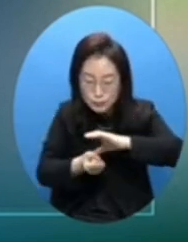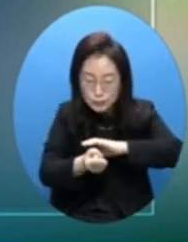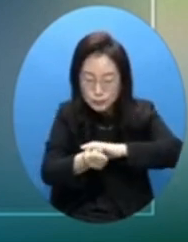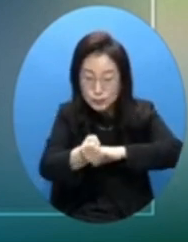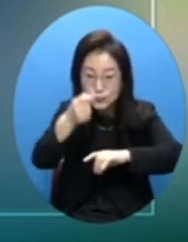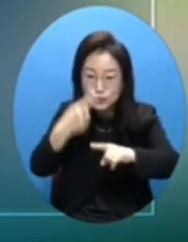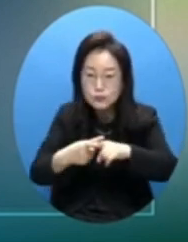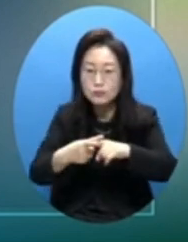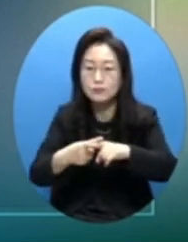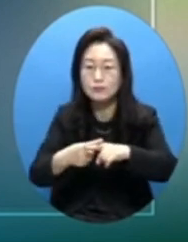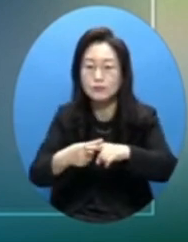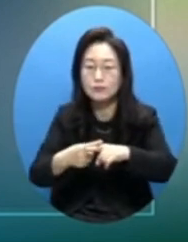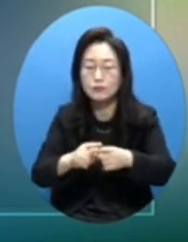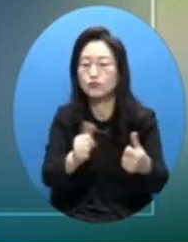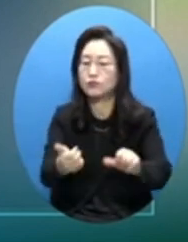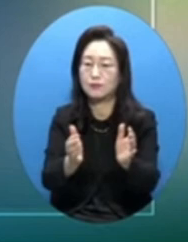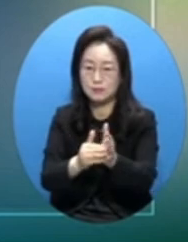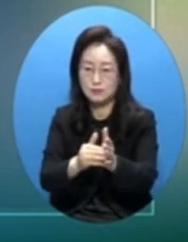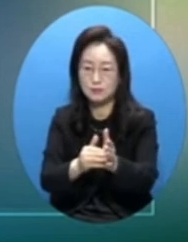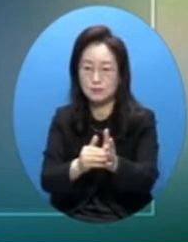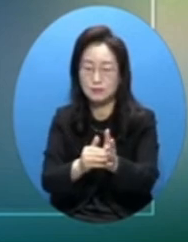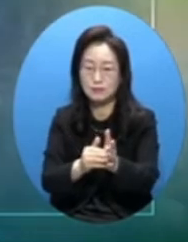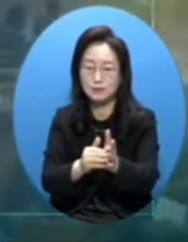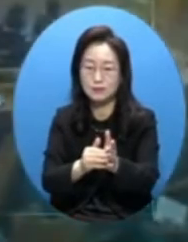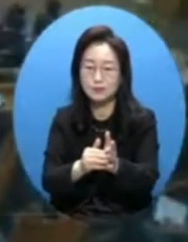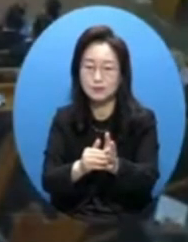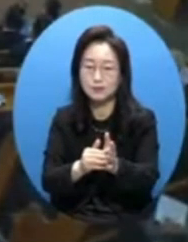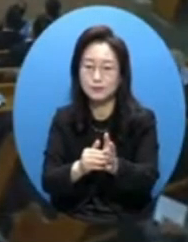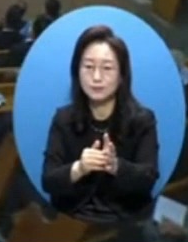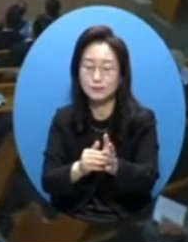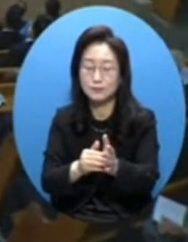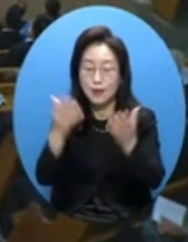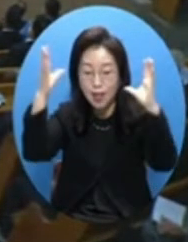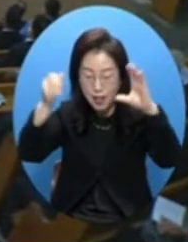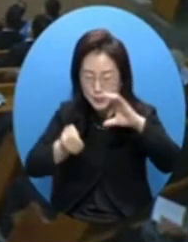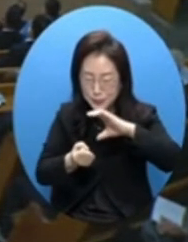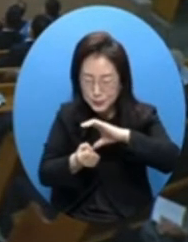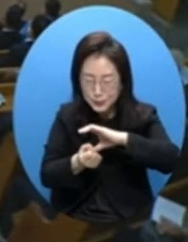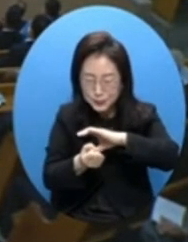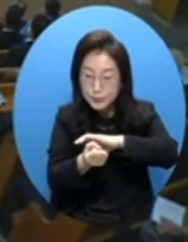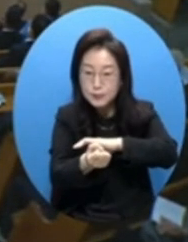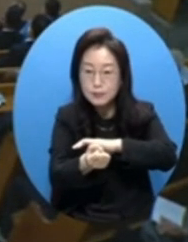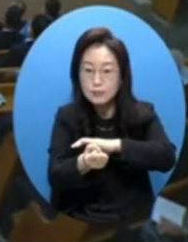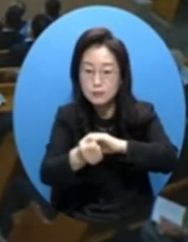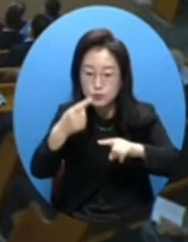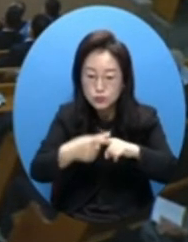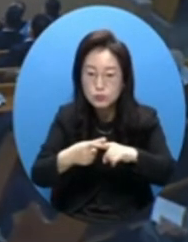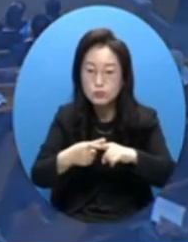그만 죽고 만 것입니다. 아이를 낳다가